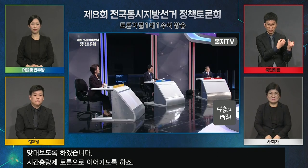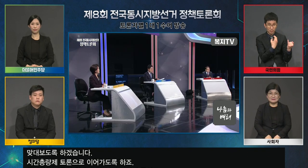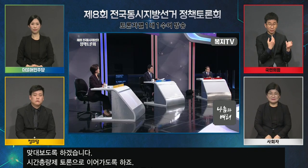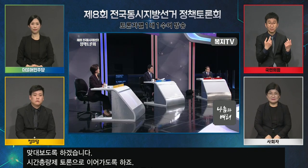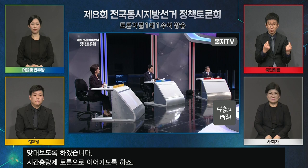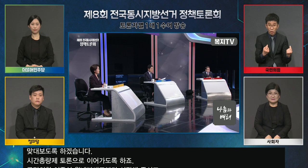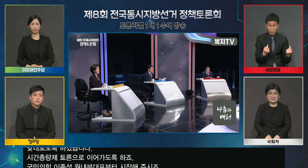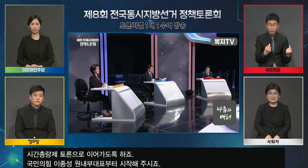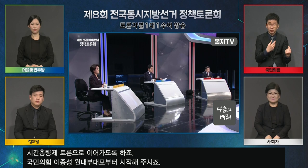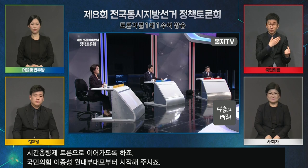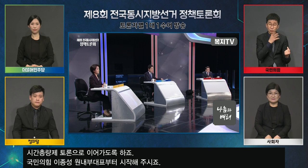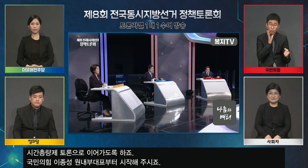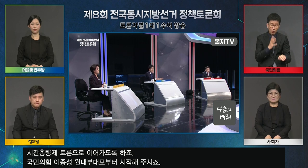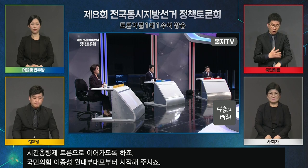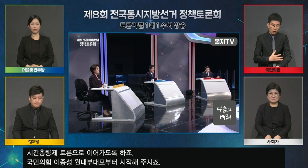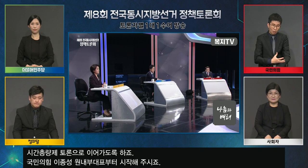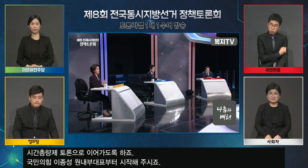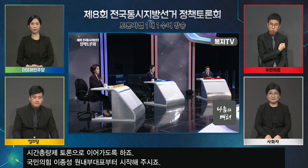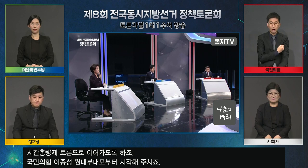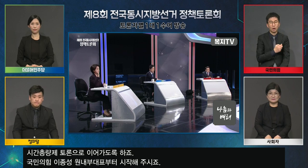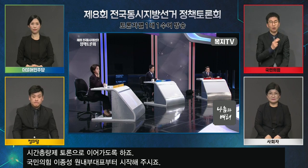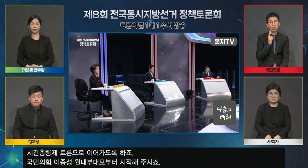고령화 사회 심각합니다.